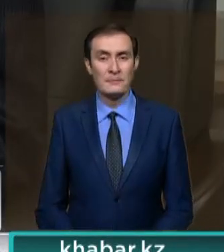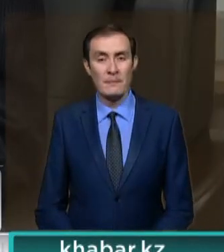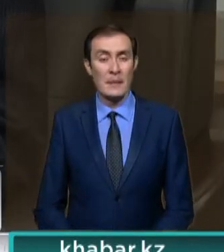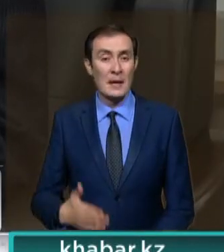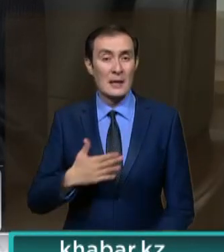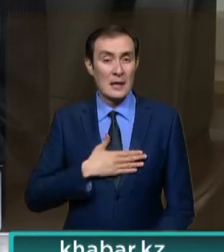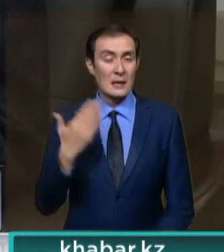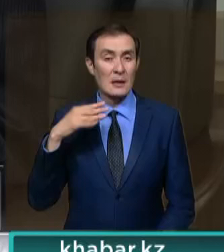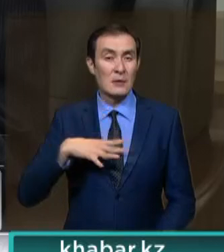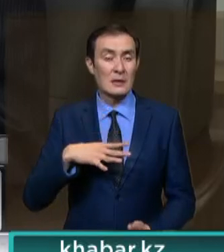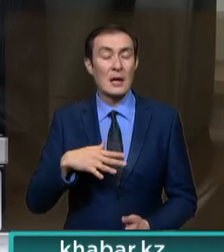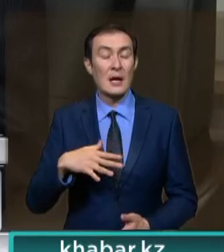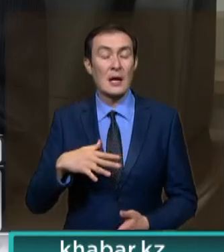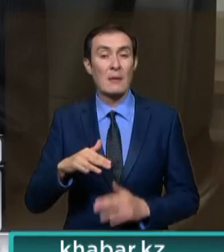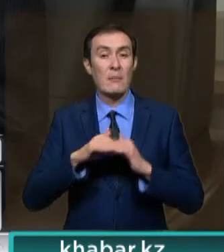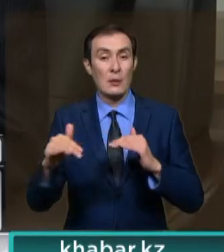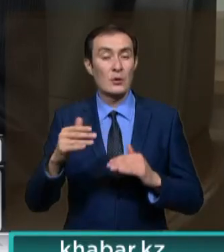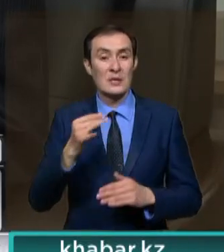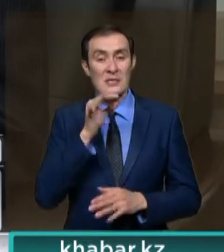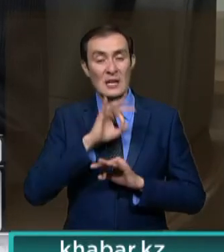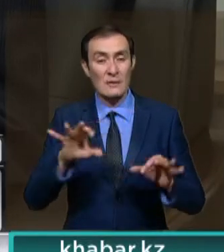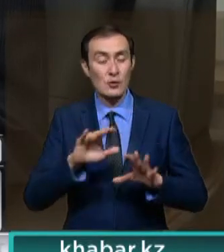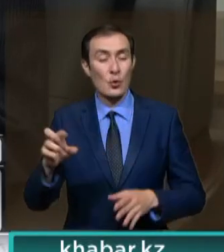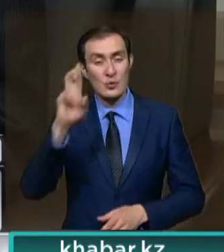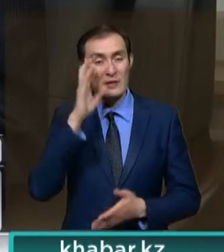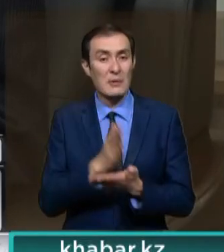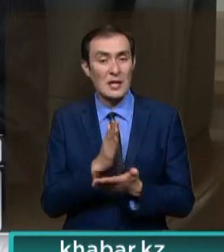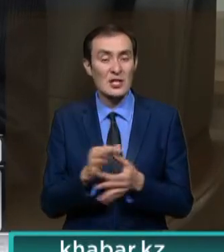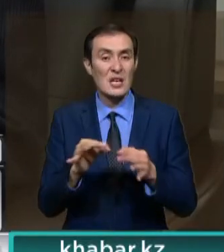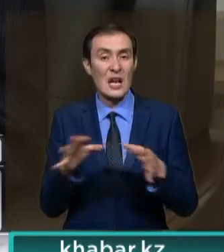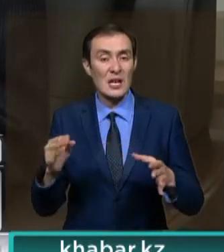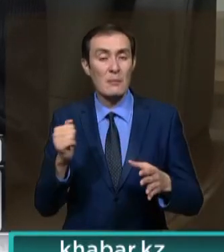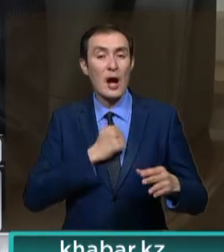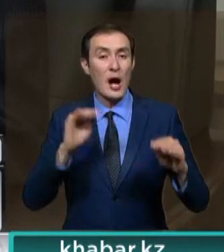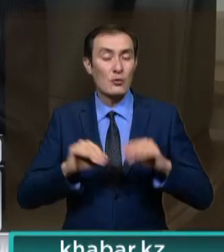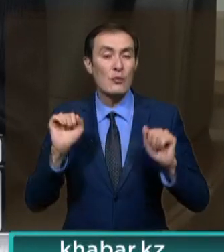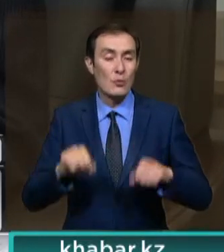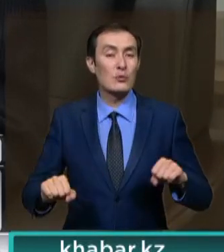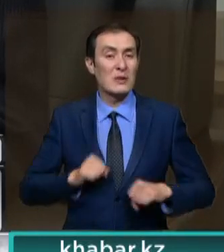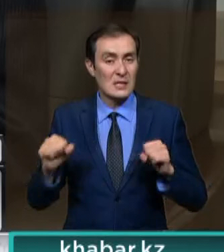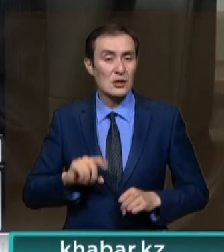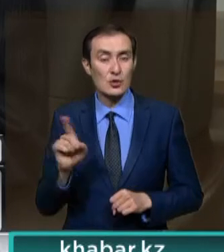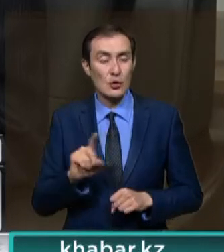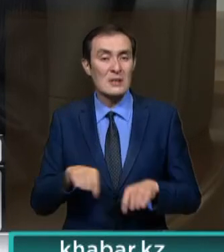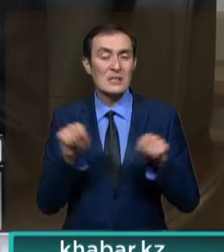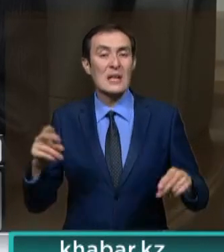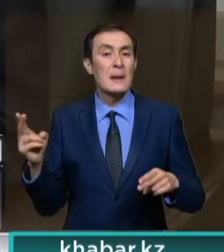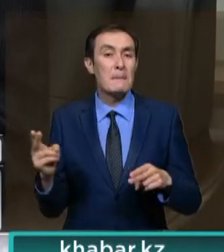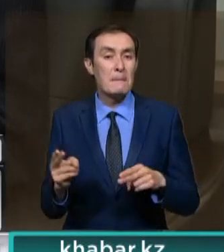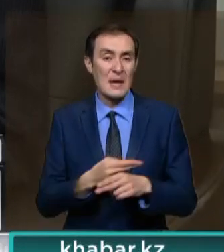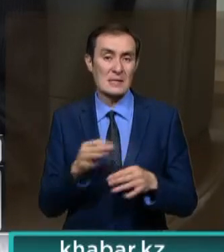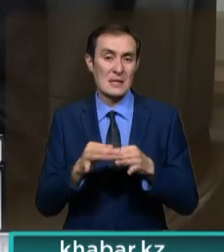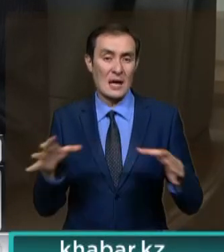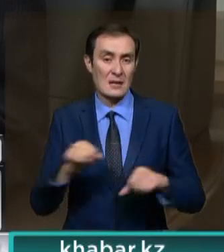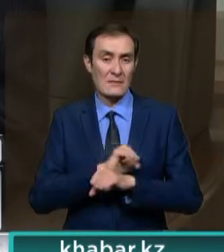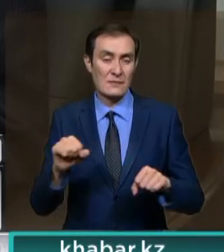Я стоял тогда на полигоне на нулевой отметке и заявил, что государства, обладающие ядерным оружием, могут приложить все усилия, чтобы создать безъядерный мир.